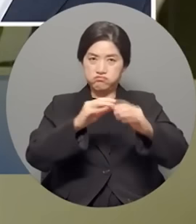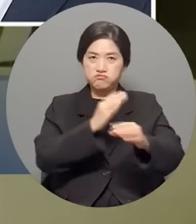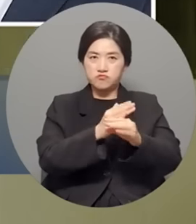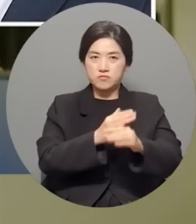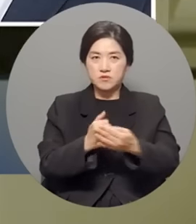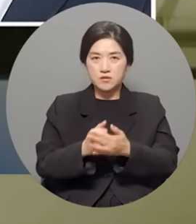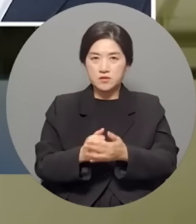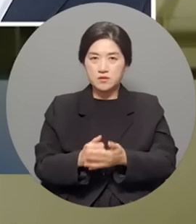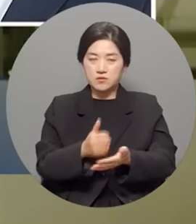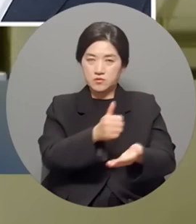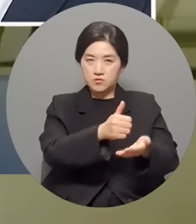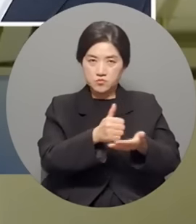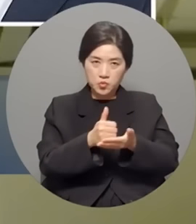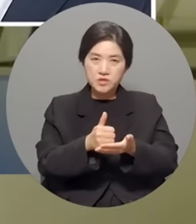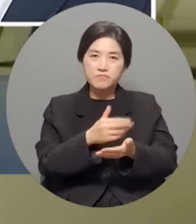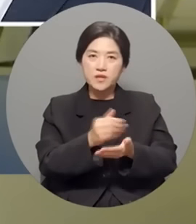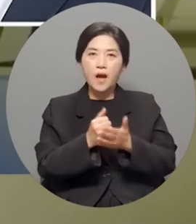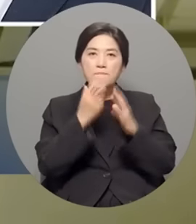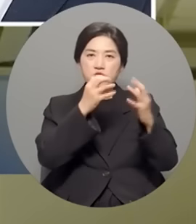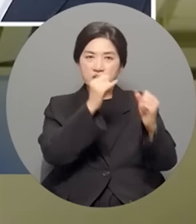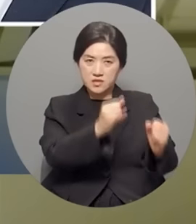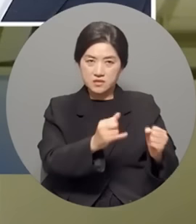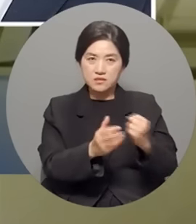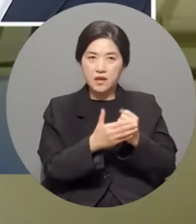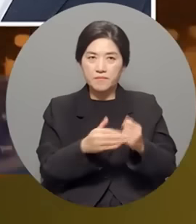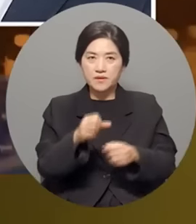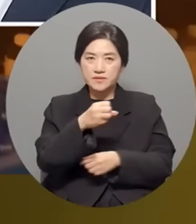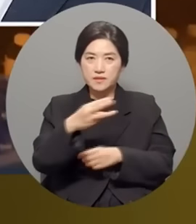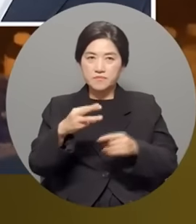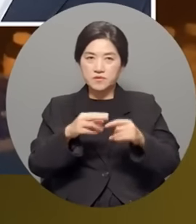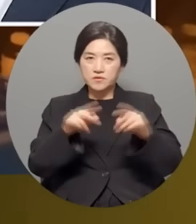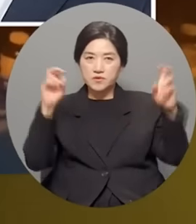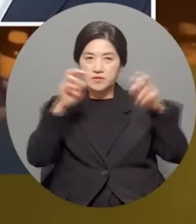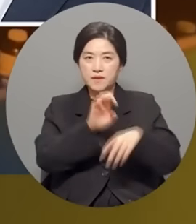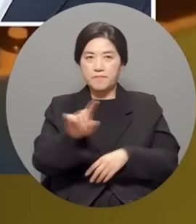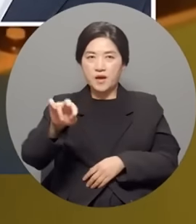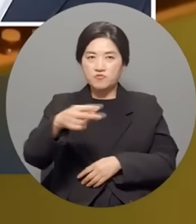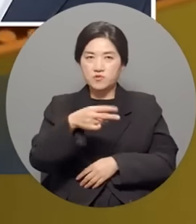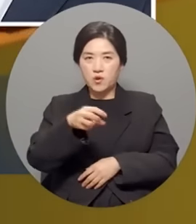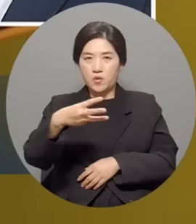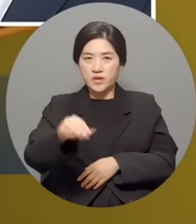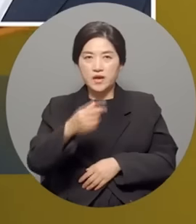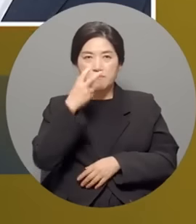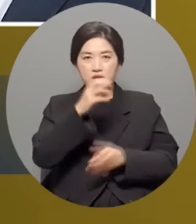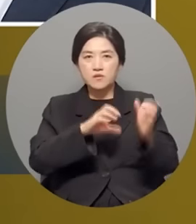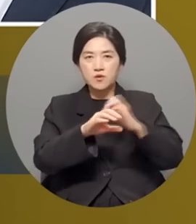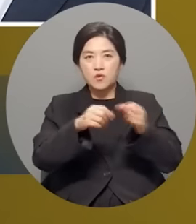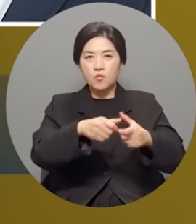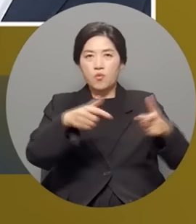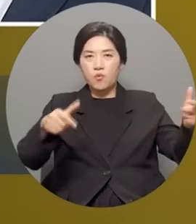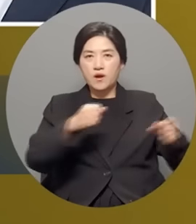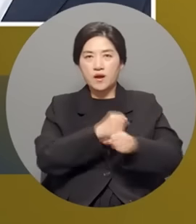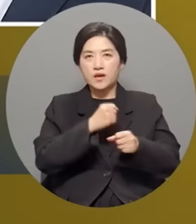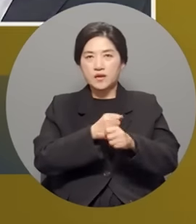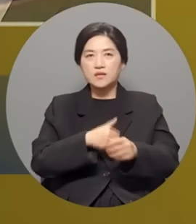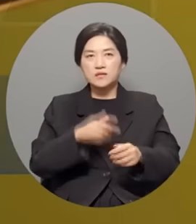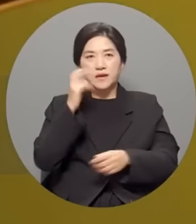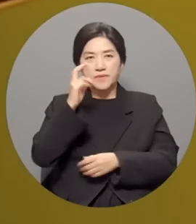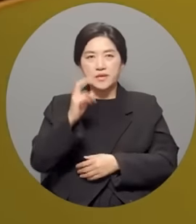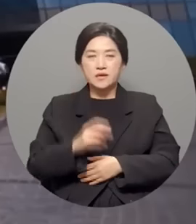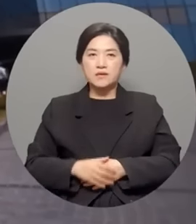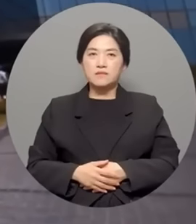미국에 있는 상황에서는 삼성전자 파운드리 사업부가 미국의 공장을 조금이라도 더 확장을 할 움직임을 보일